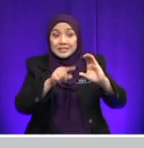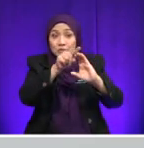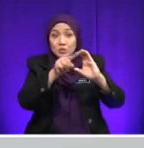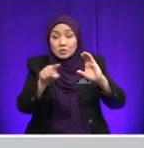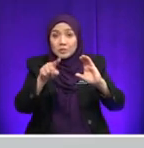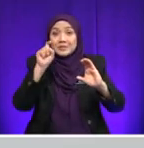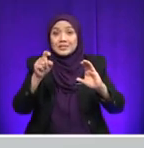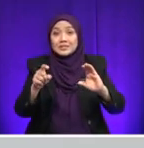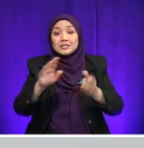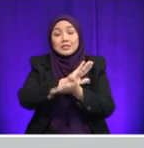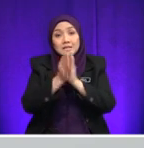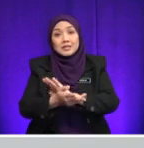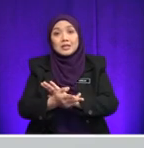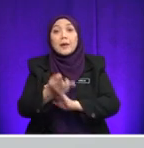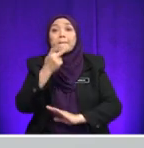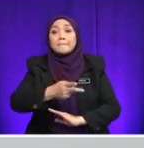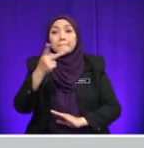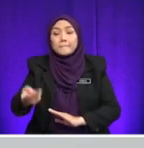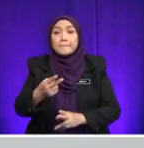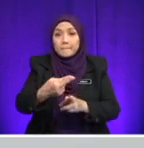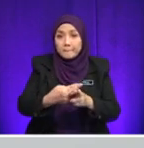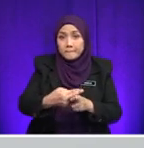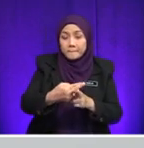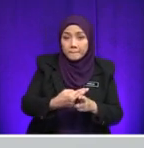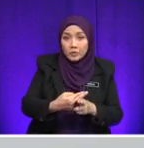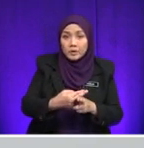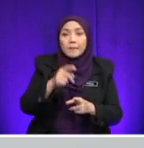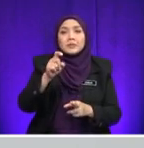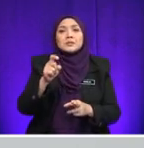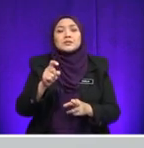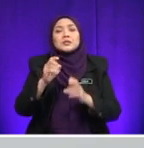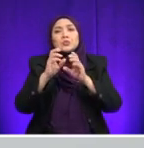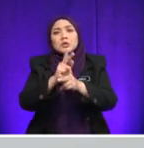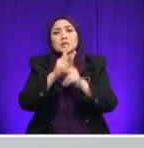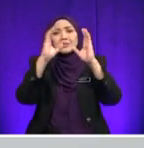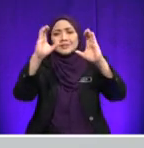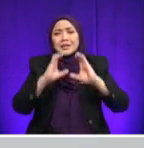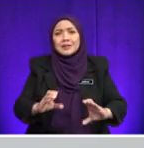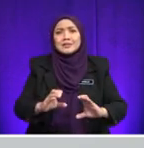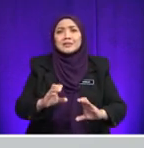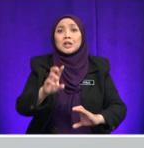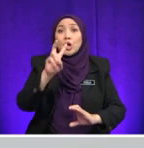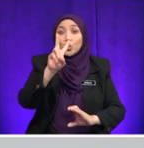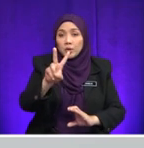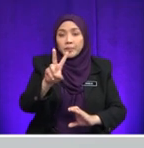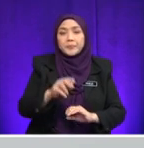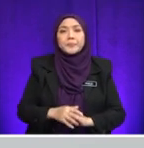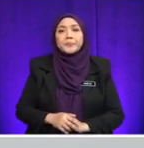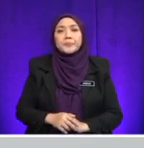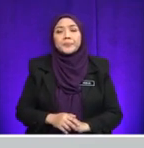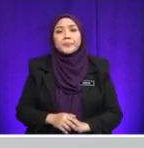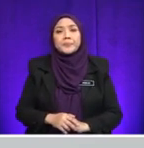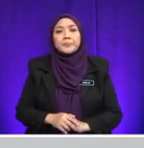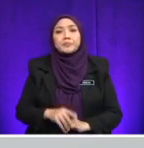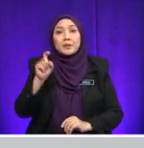rumus jadi kita menggunakan konsep kesamaan dimana sebelah kanan kiri kita buat kita